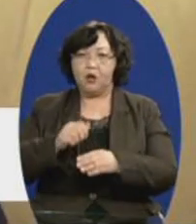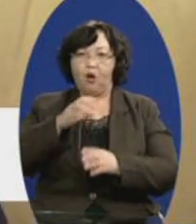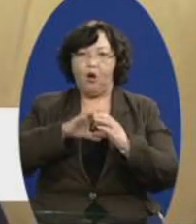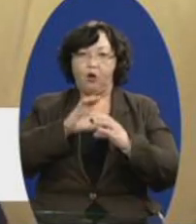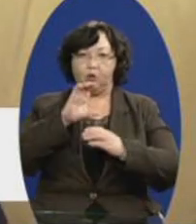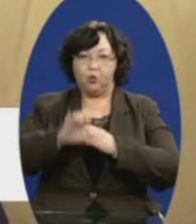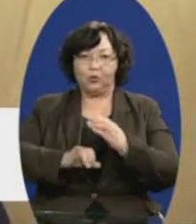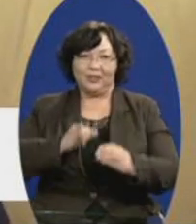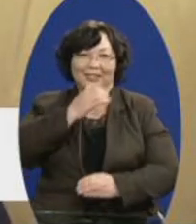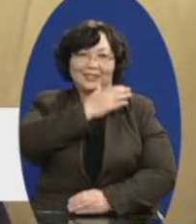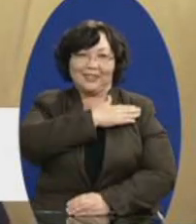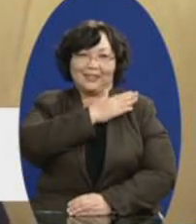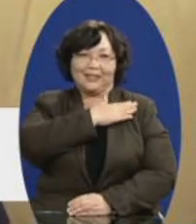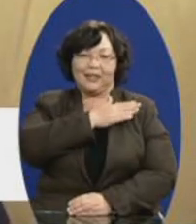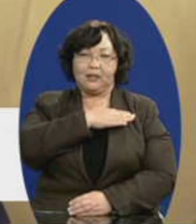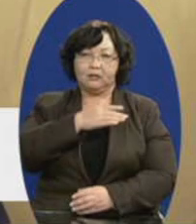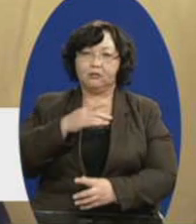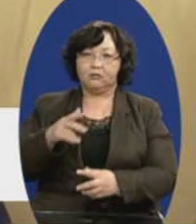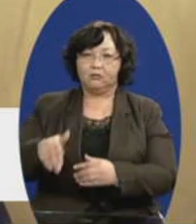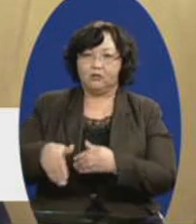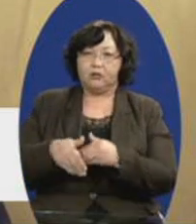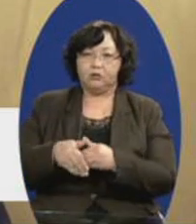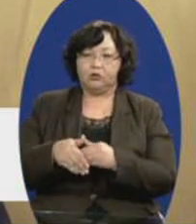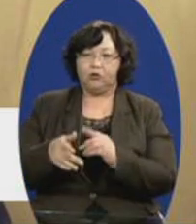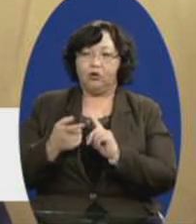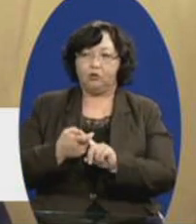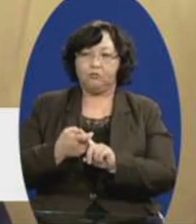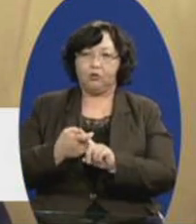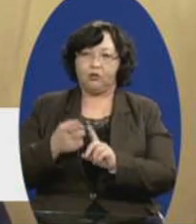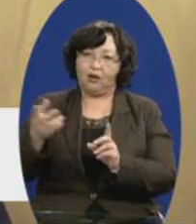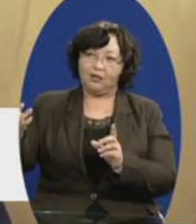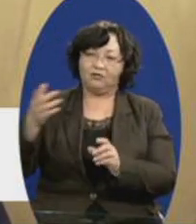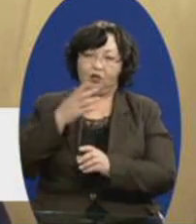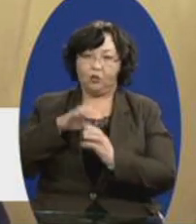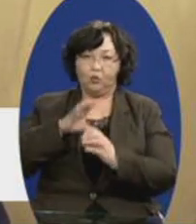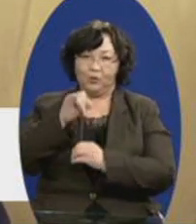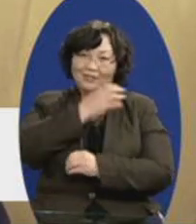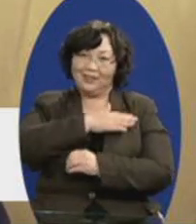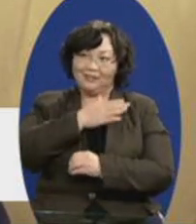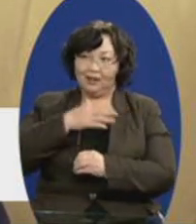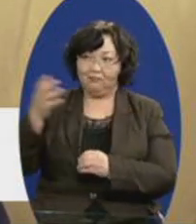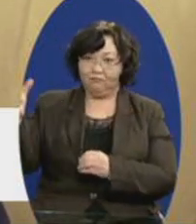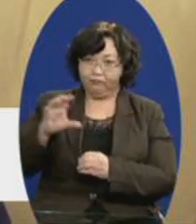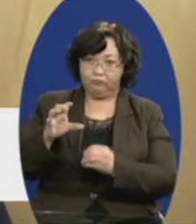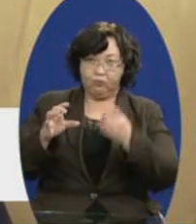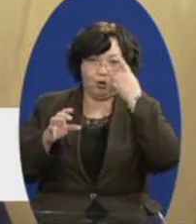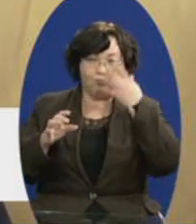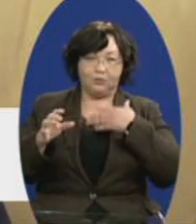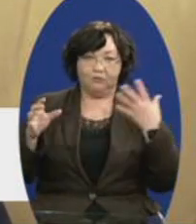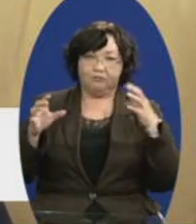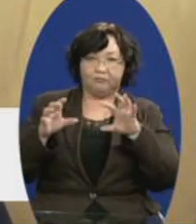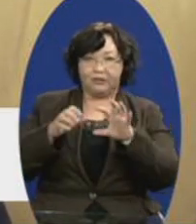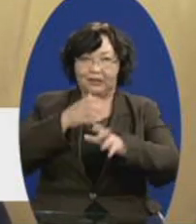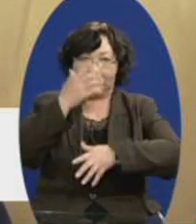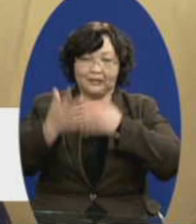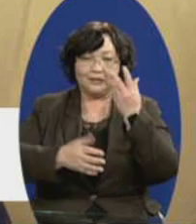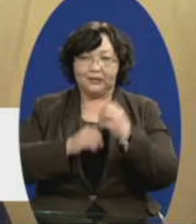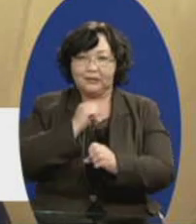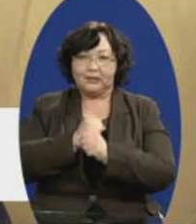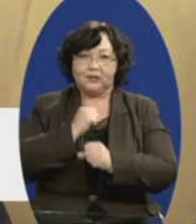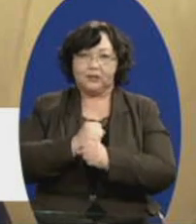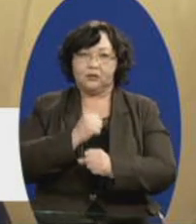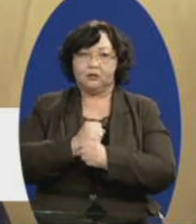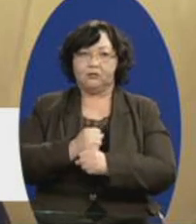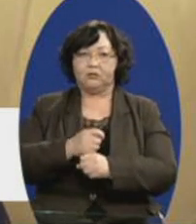ирэн суруулжилж байгаа. Энэ хүмүүсийг одоо цагдаагийн байгууллага шалгагдсан тохиолдолд зөрчил гаргасан тохиолдолд